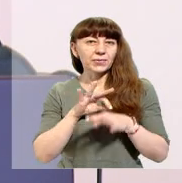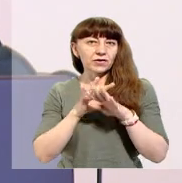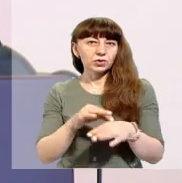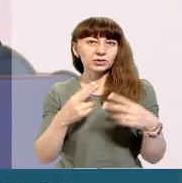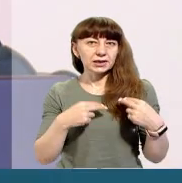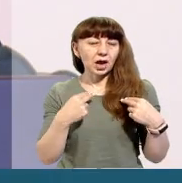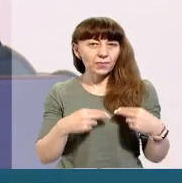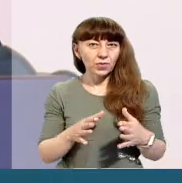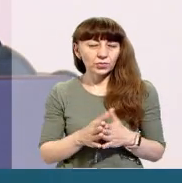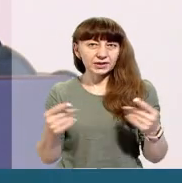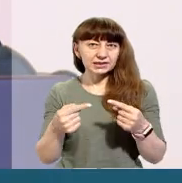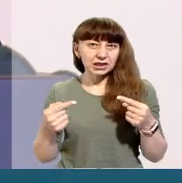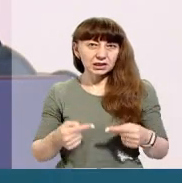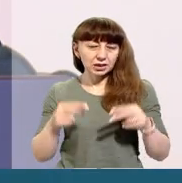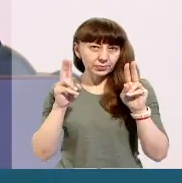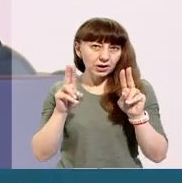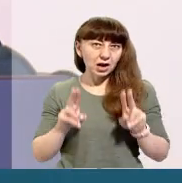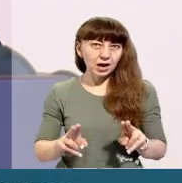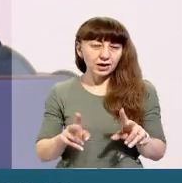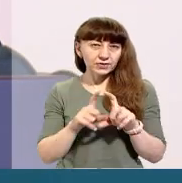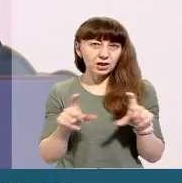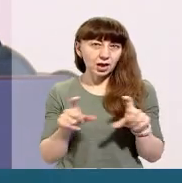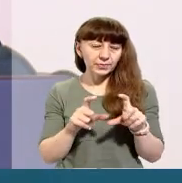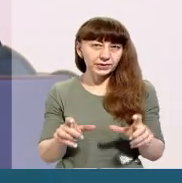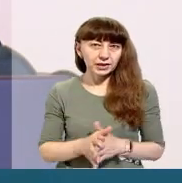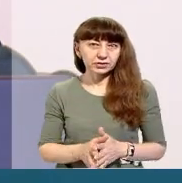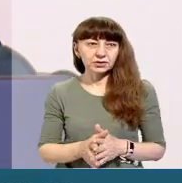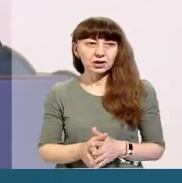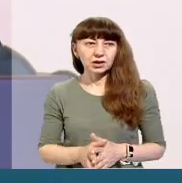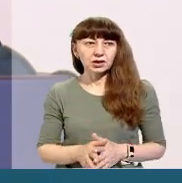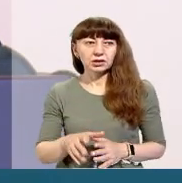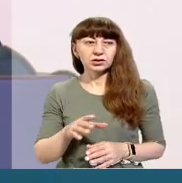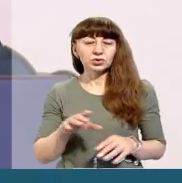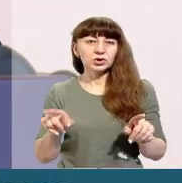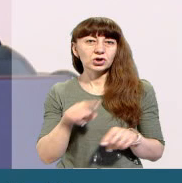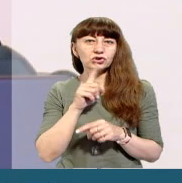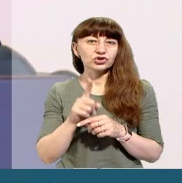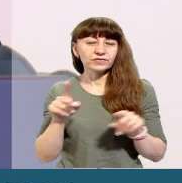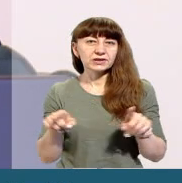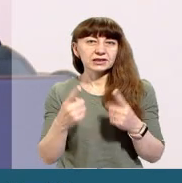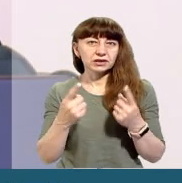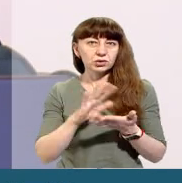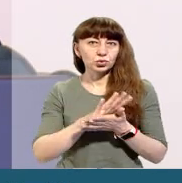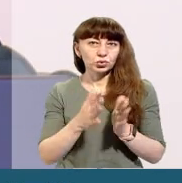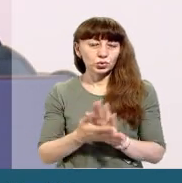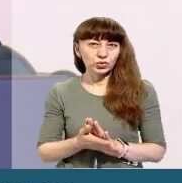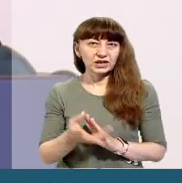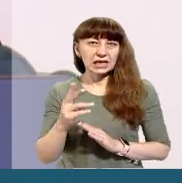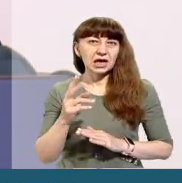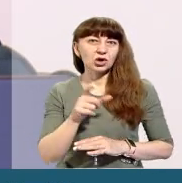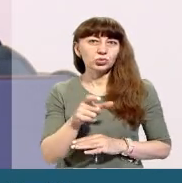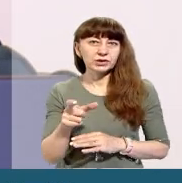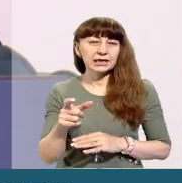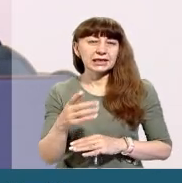сәйкестік туралы декларацияны келістіру бойынша жұмыс жүргізіп жатыр. Мәселен, 2022 жылы біз 182 декларацияны келістіріп, ерекше жандарға